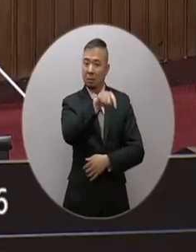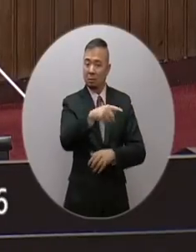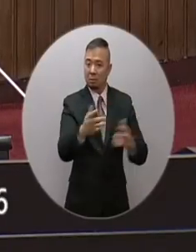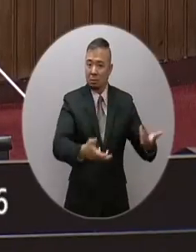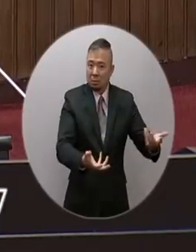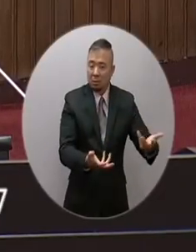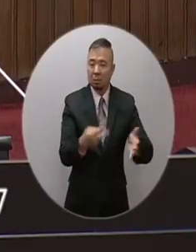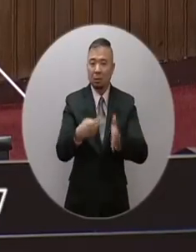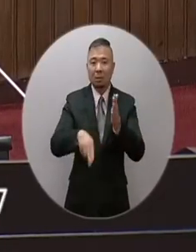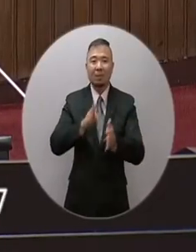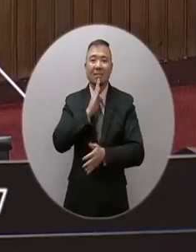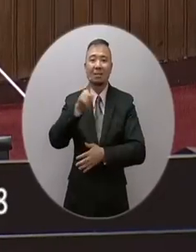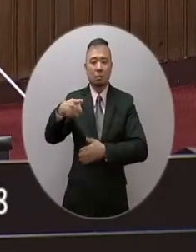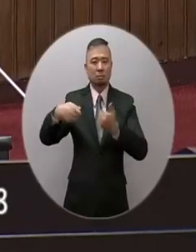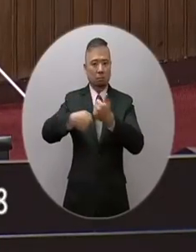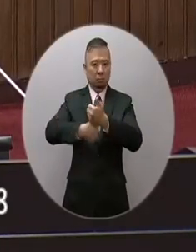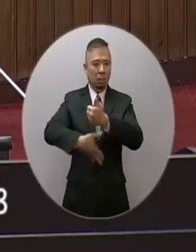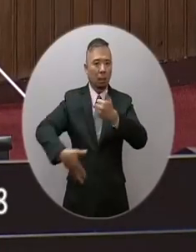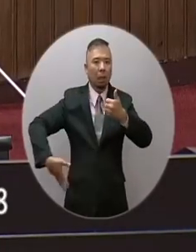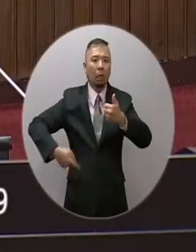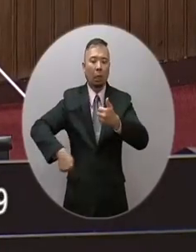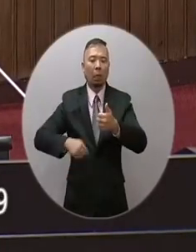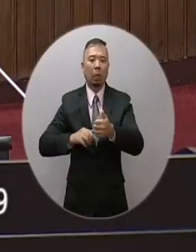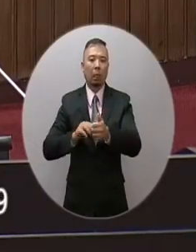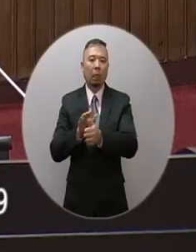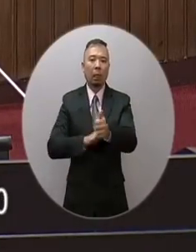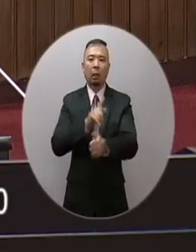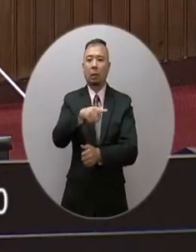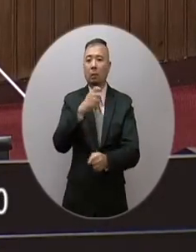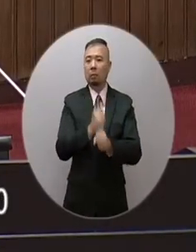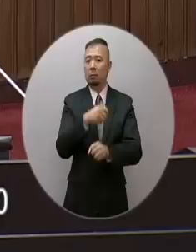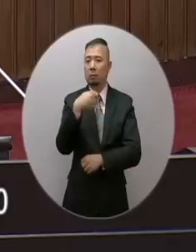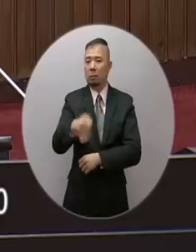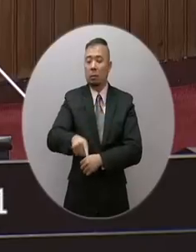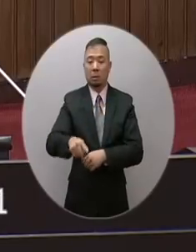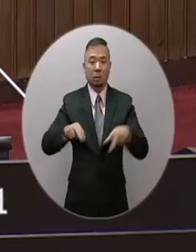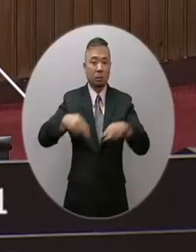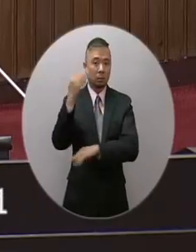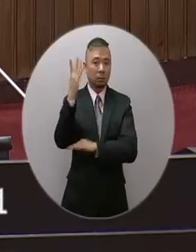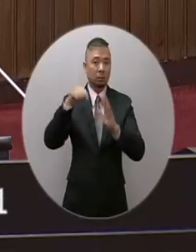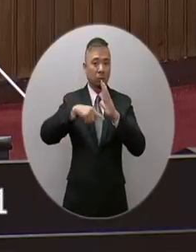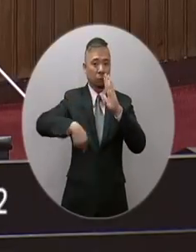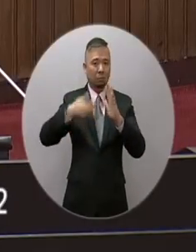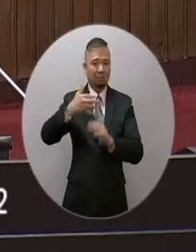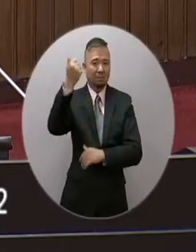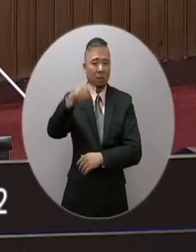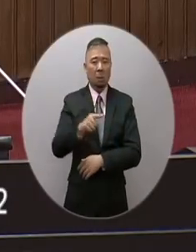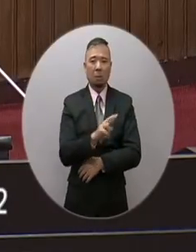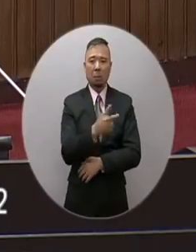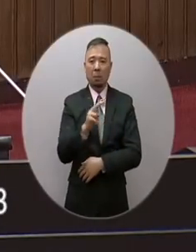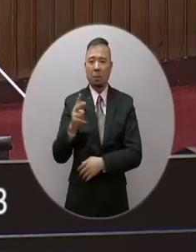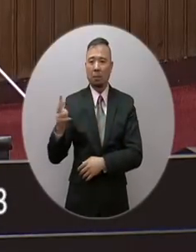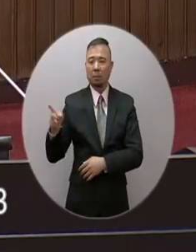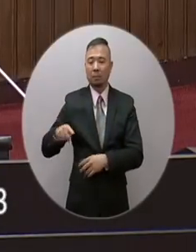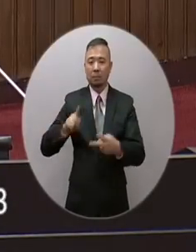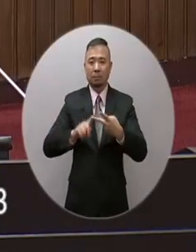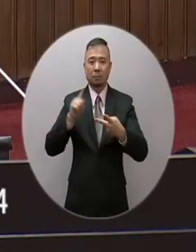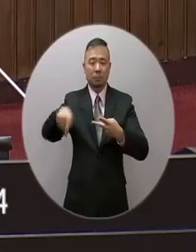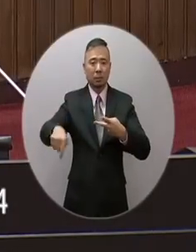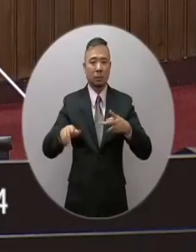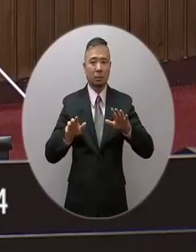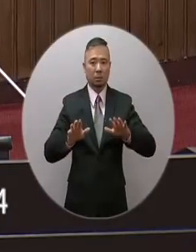是体制造成的必然呢？面对行政院长不断的更替，卸任总统的司法缠